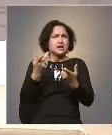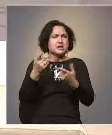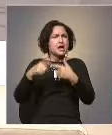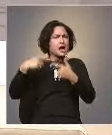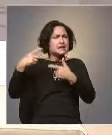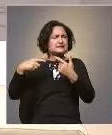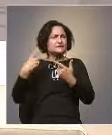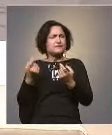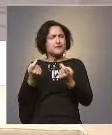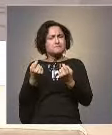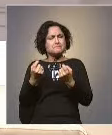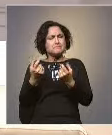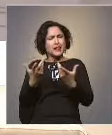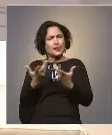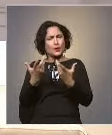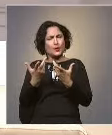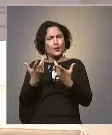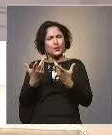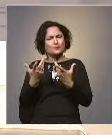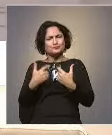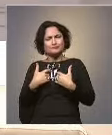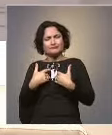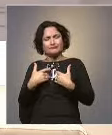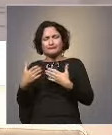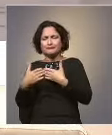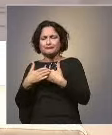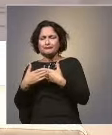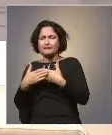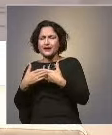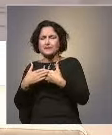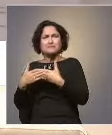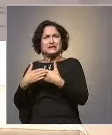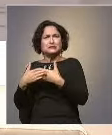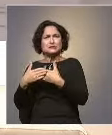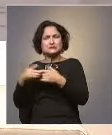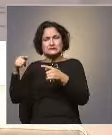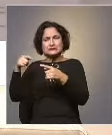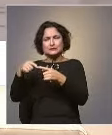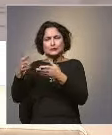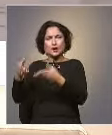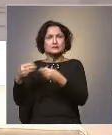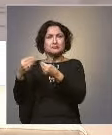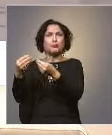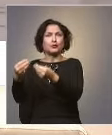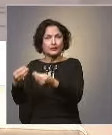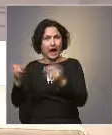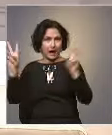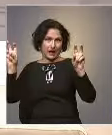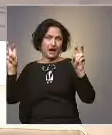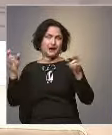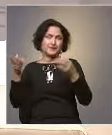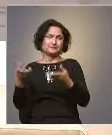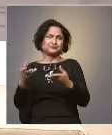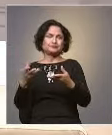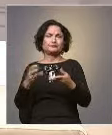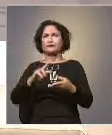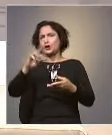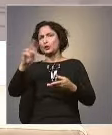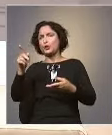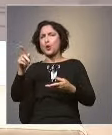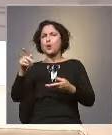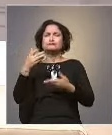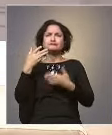особена привързаност към това място, където му се случват едни странни, но също време много човешки неща. В друг сюжет един убиец, който е младо